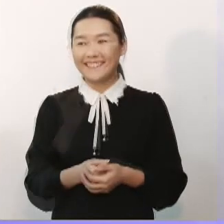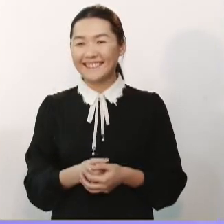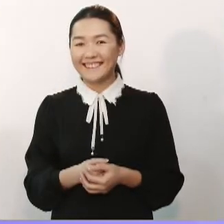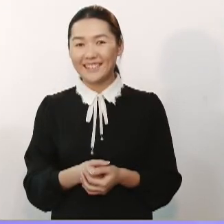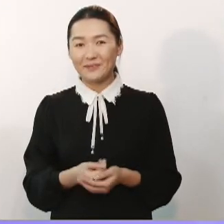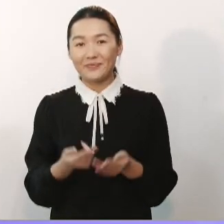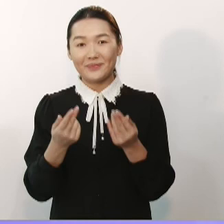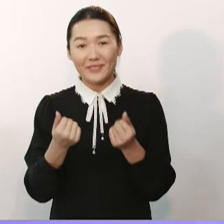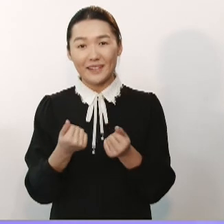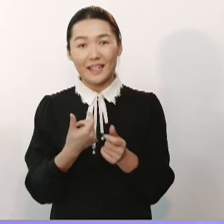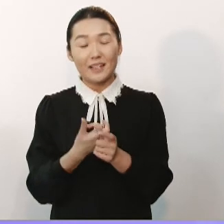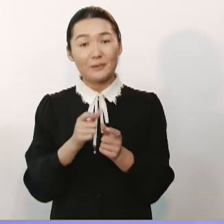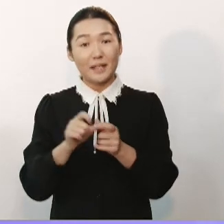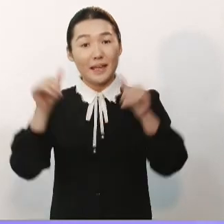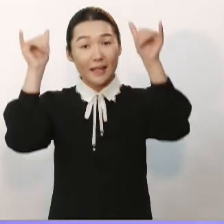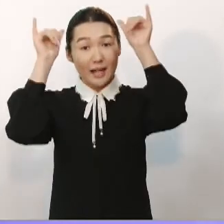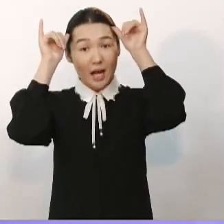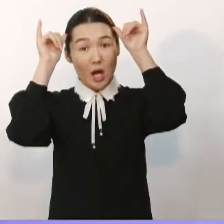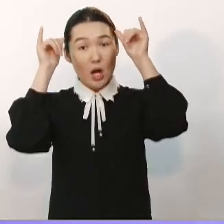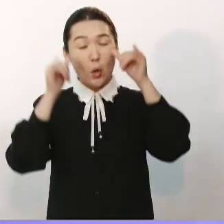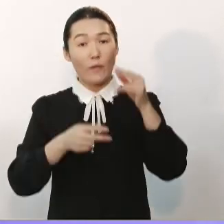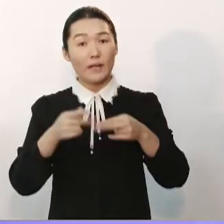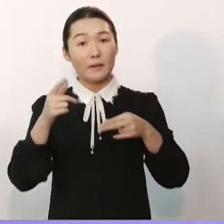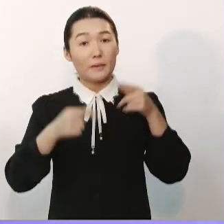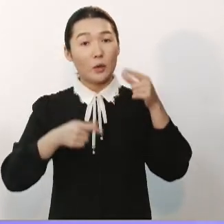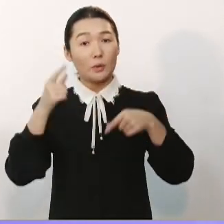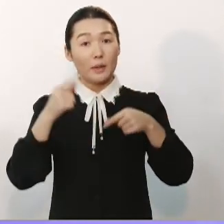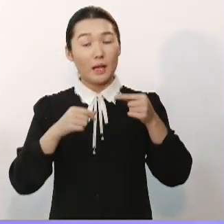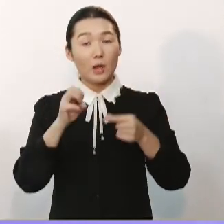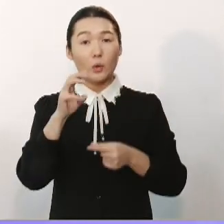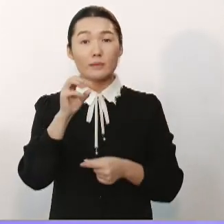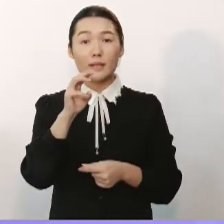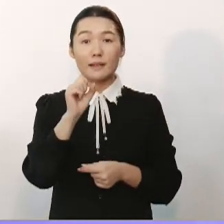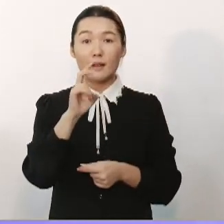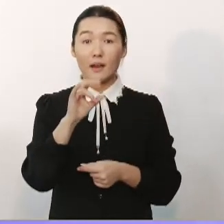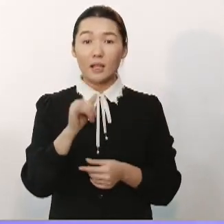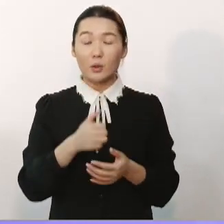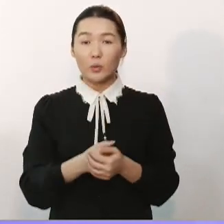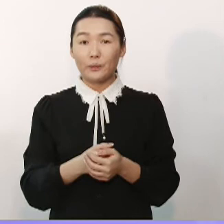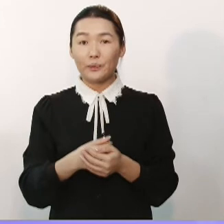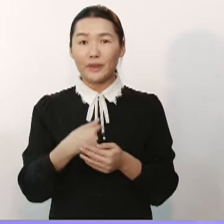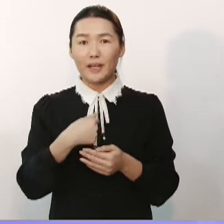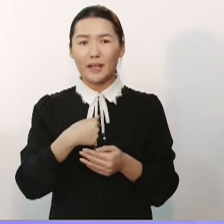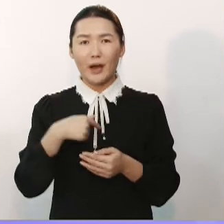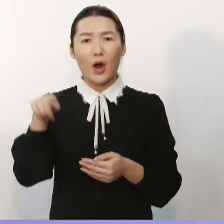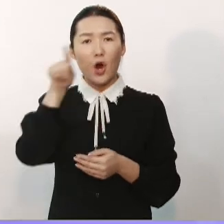Кто же, как не корова, нам дает молока, сметаны? Я – круглая